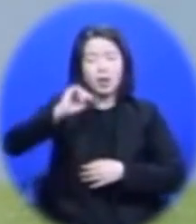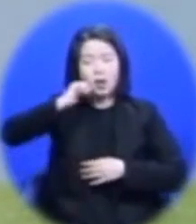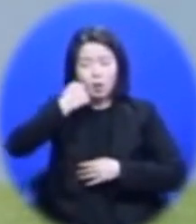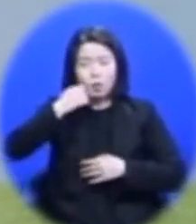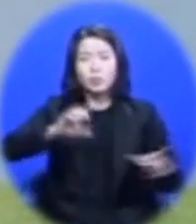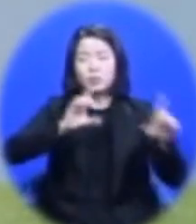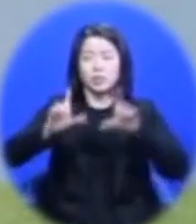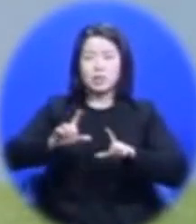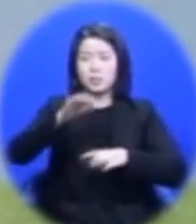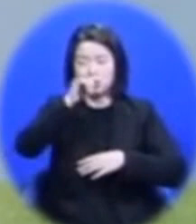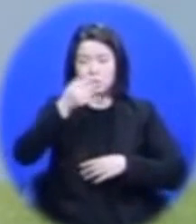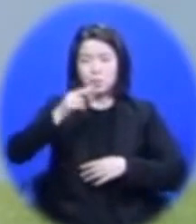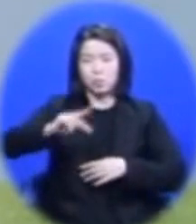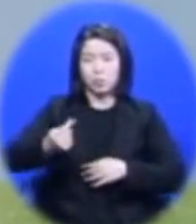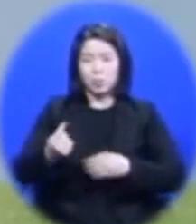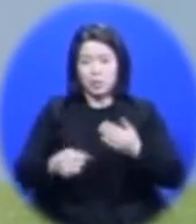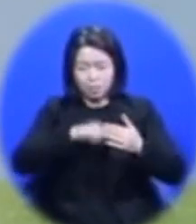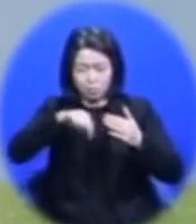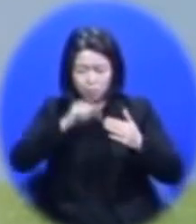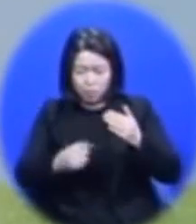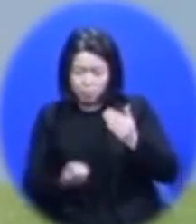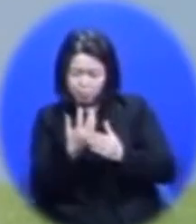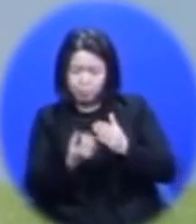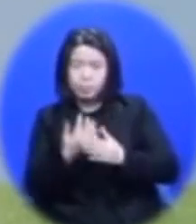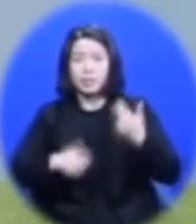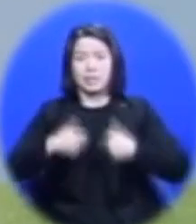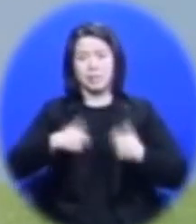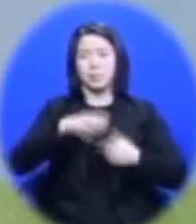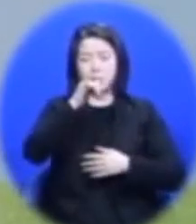속에서부터 즐거움이 솟아나와요. 하나님을 알고 나면.